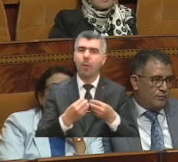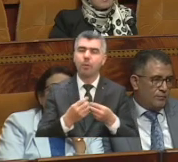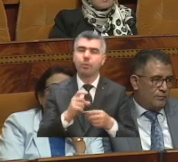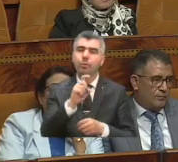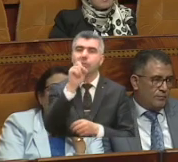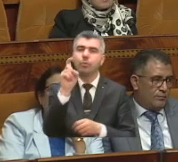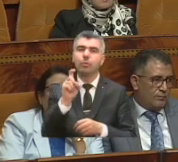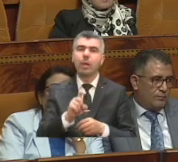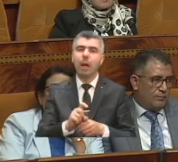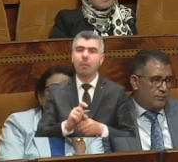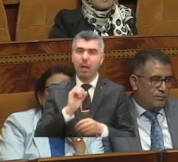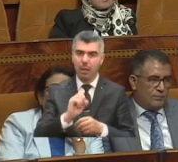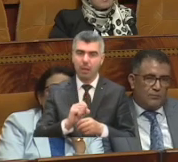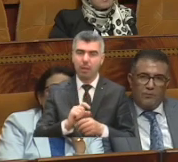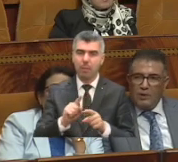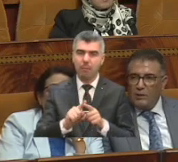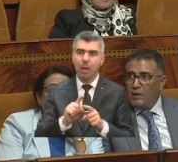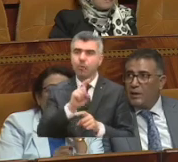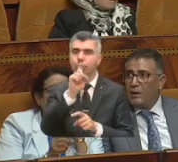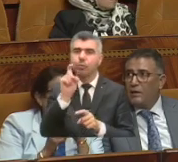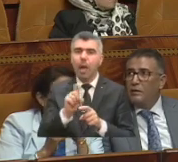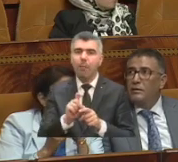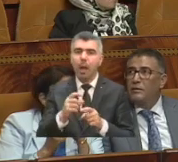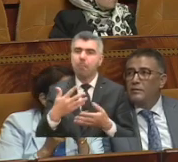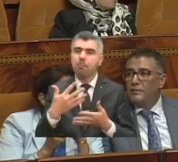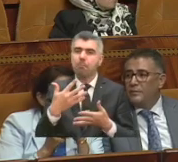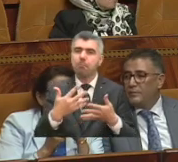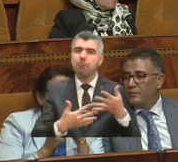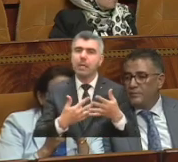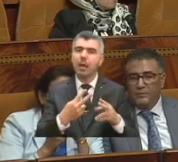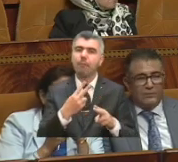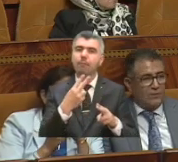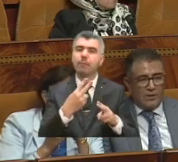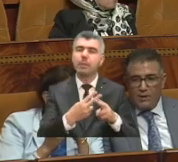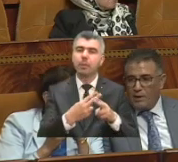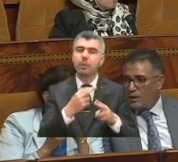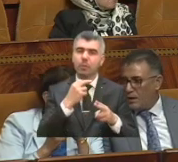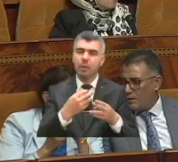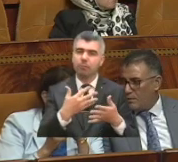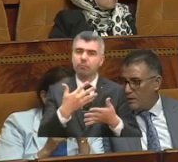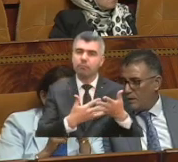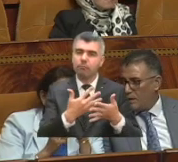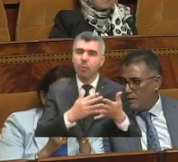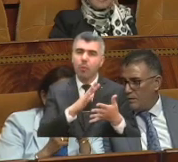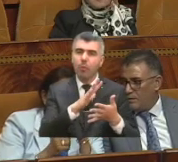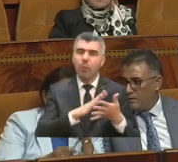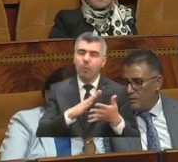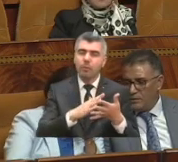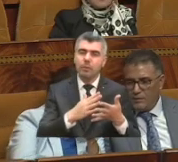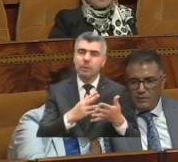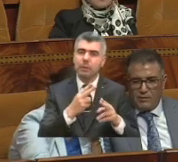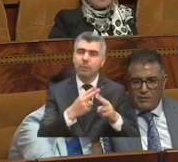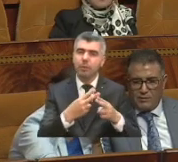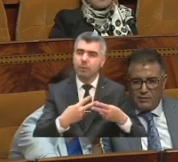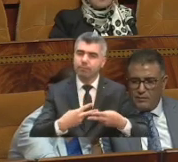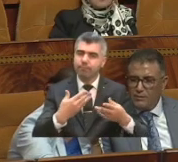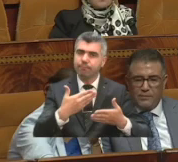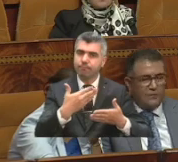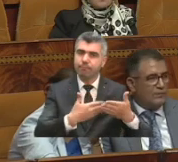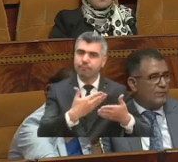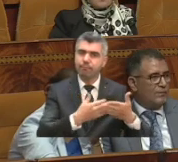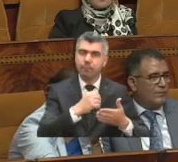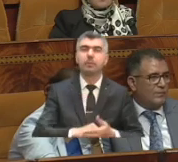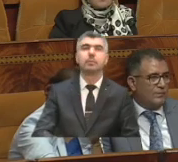عين الزيتون، جماعة جوي النحلية، أفليسن، واد البور، أي تحدي يوسف، لالا عزيزة، أداسيل، أسيف المال، إيمين